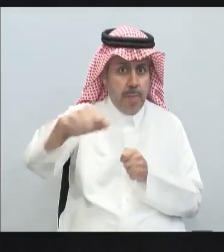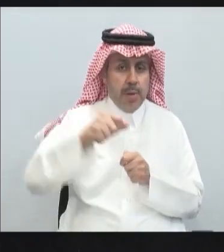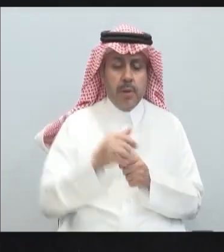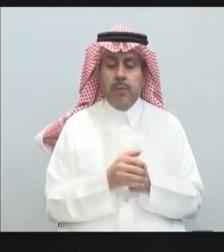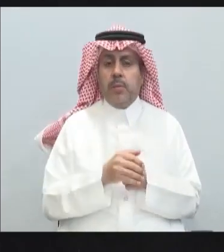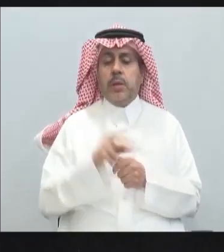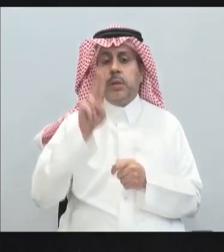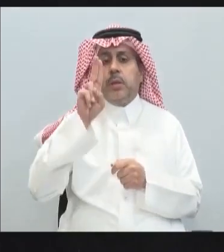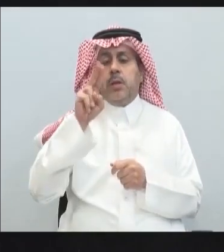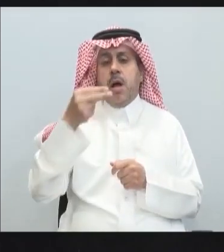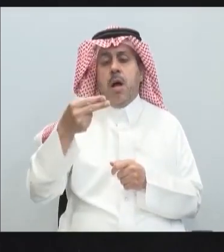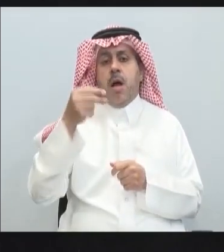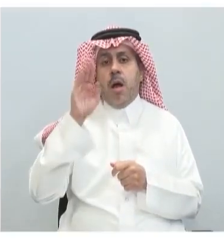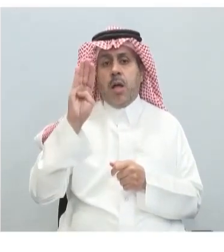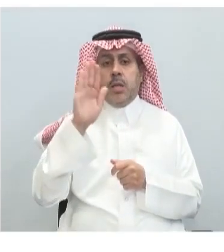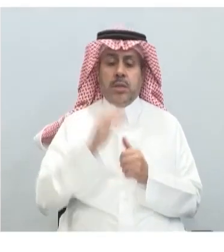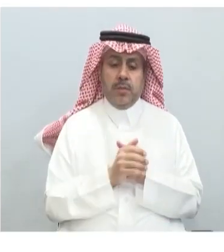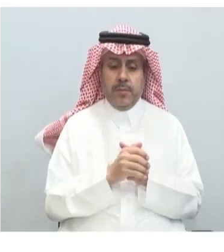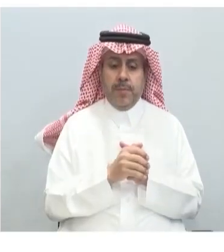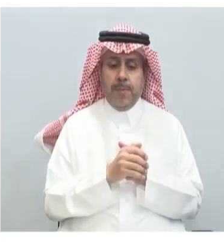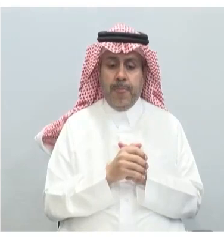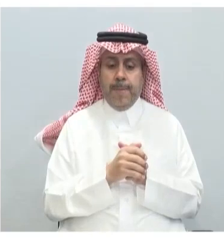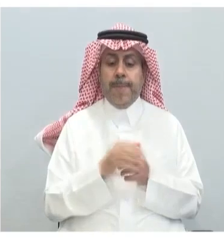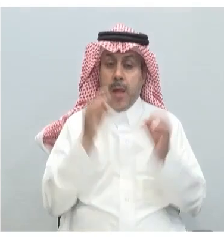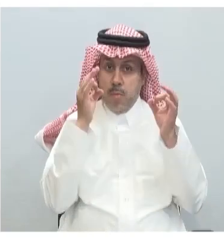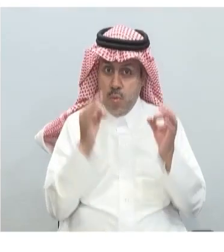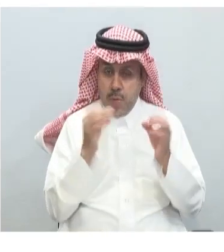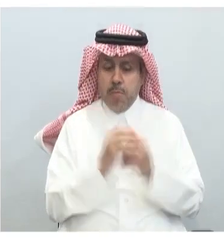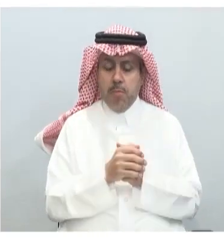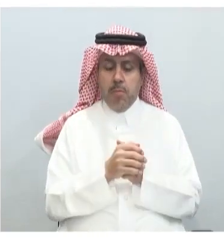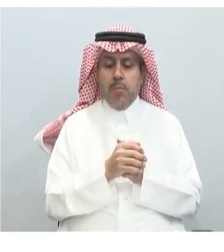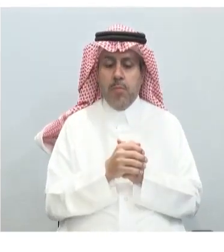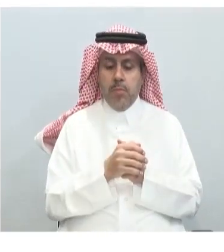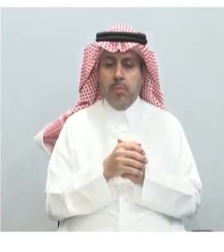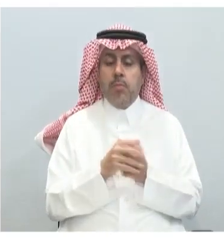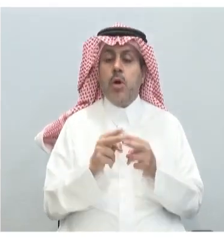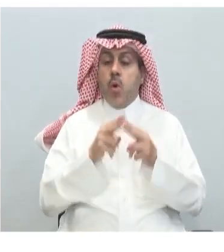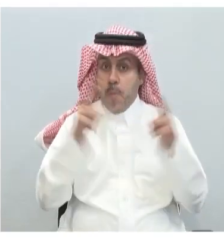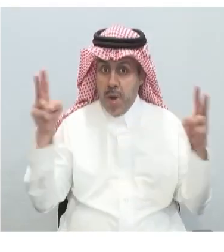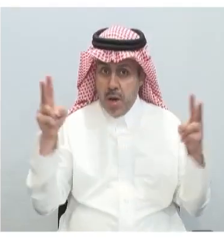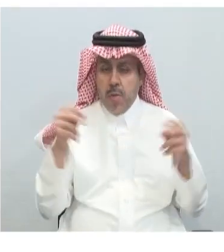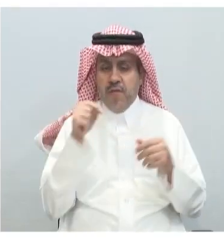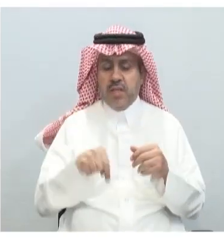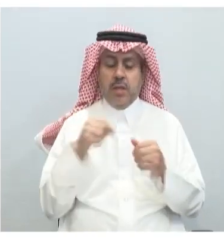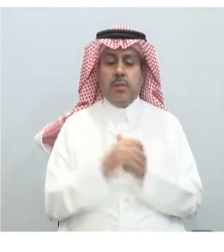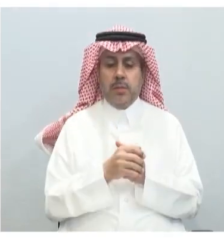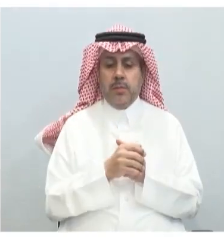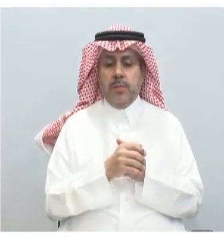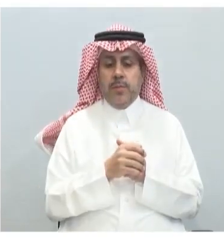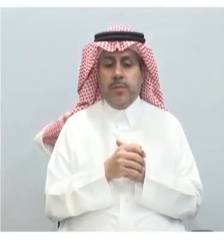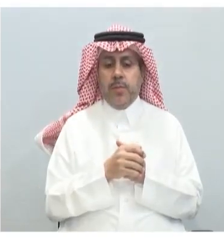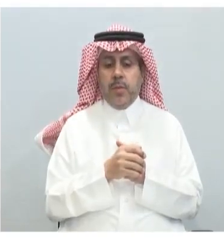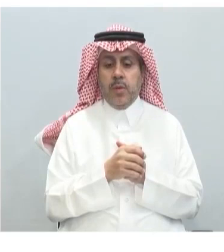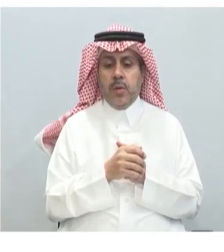ومن ستضرب في عدد مولات معينه اذا لابد ان نتطرق اليها بشكل مفصل اذا المطلوب لدي